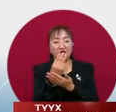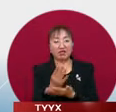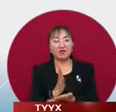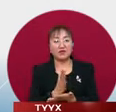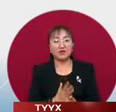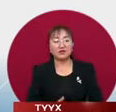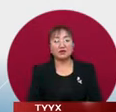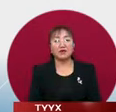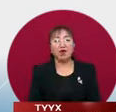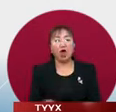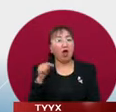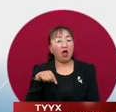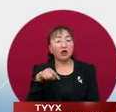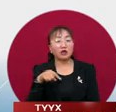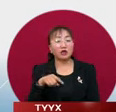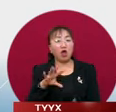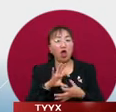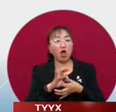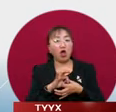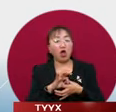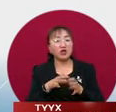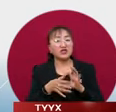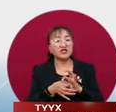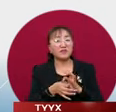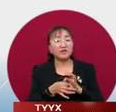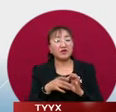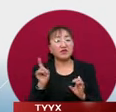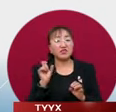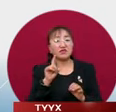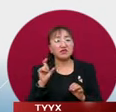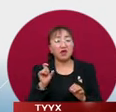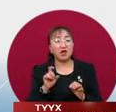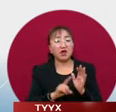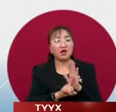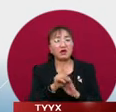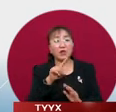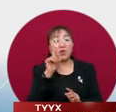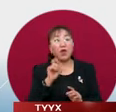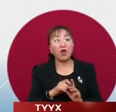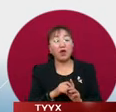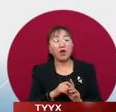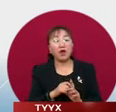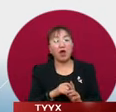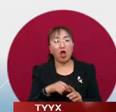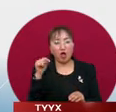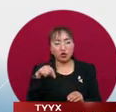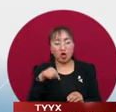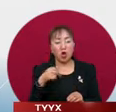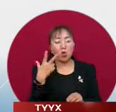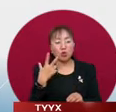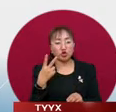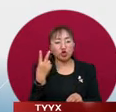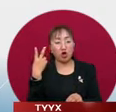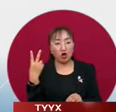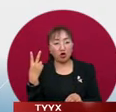буюу орчин үеийн олимпийн наадам хизээ эхэлсэн юм болоо хүмүүс ээ. Энэ жил бид нэр 32 дахь олимпийн наадмаа үзэх гэж